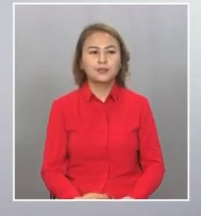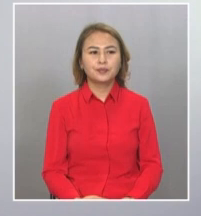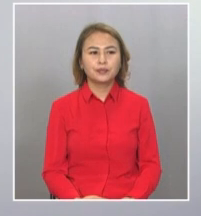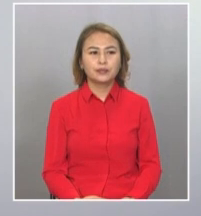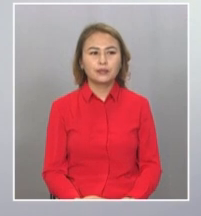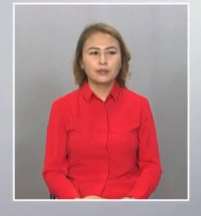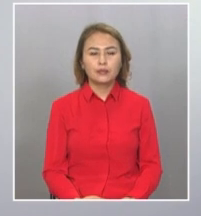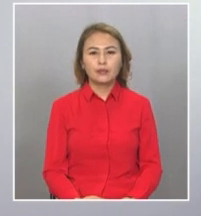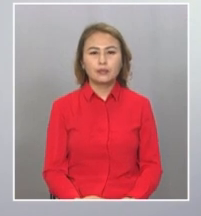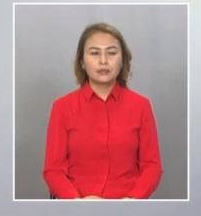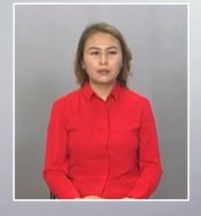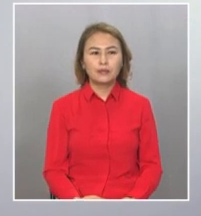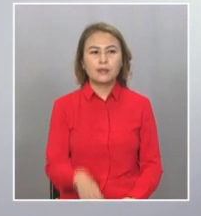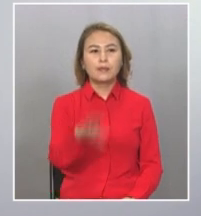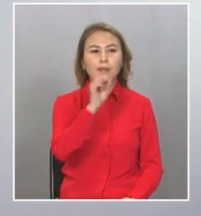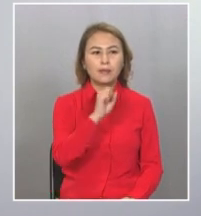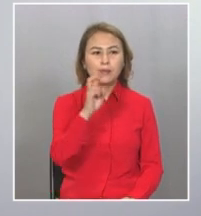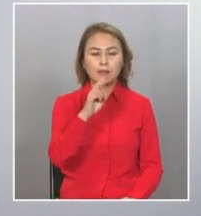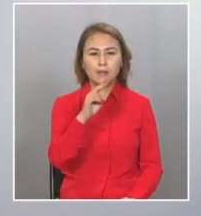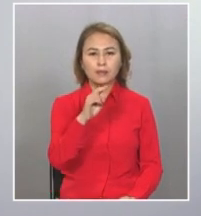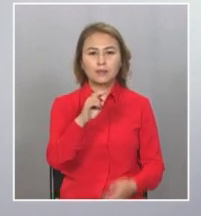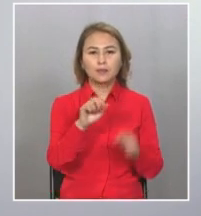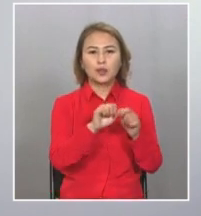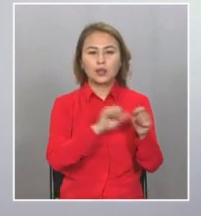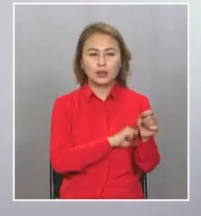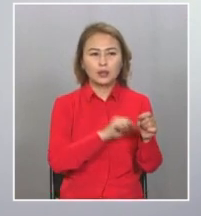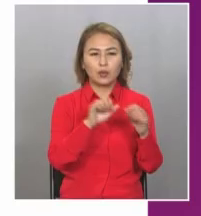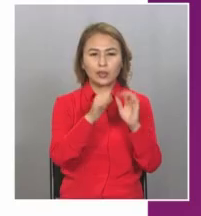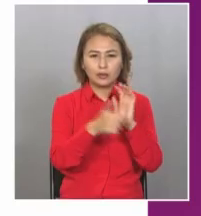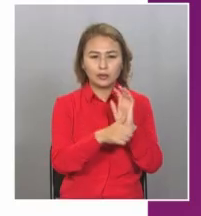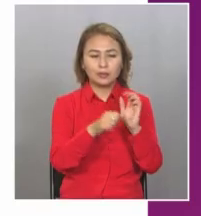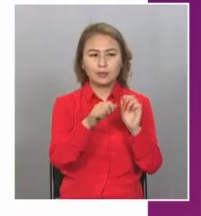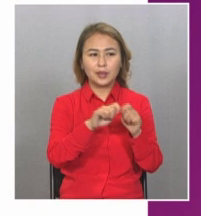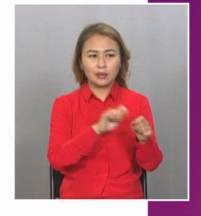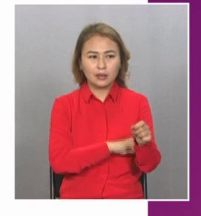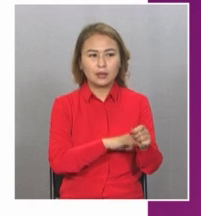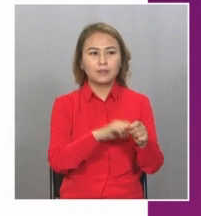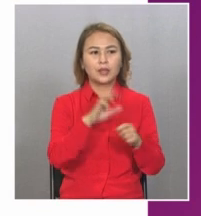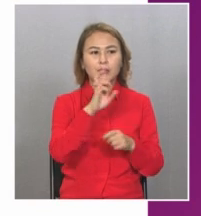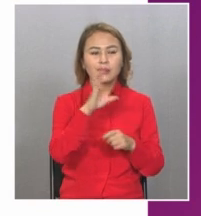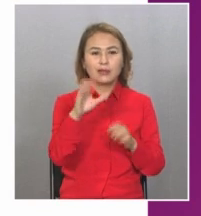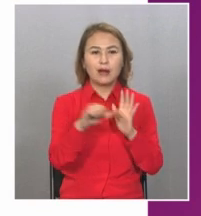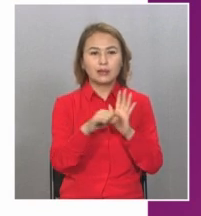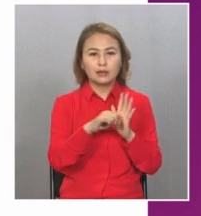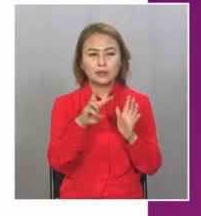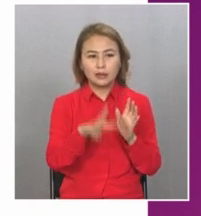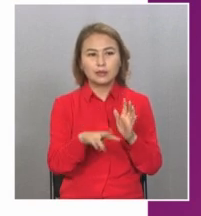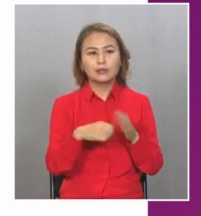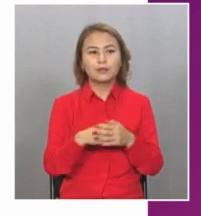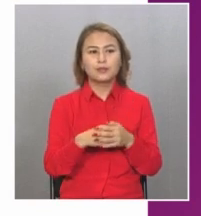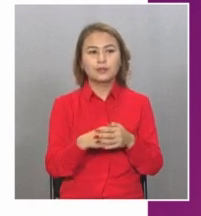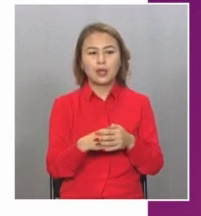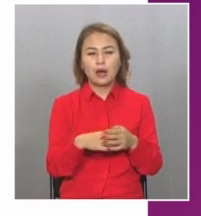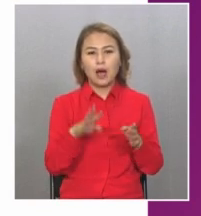тең. Ал АД табан 16 метрге тең деп алайық. Б, С табан 6 метрге тең деп алайық.